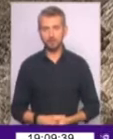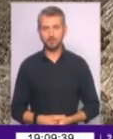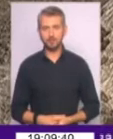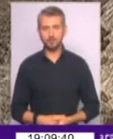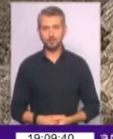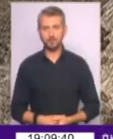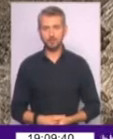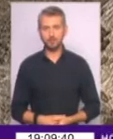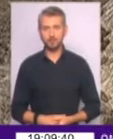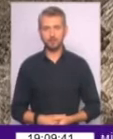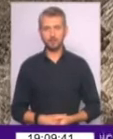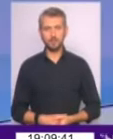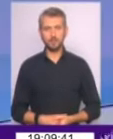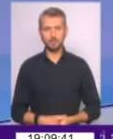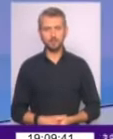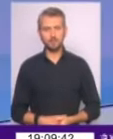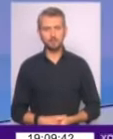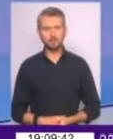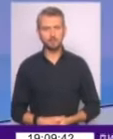Вусатий, телеканал Київ.